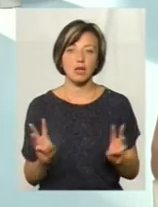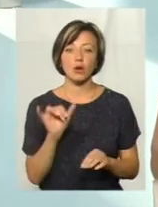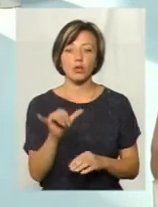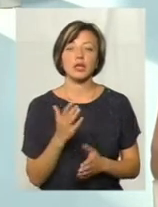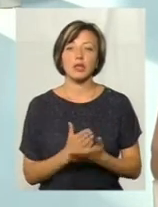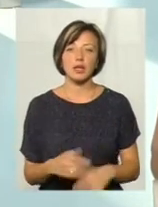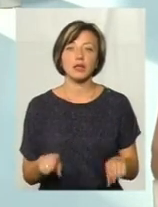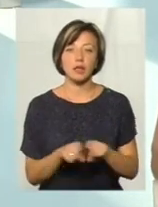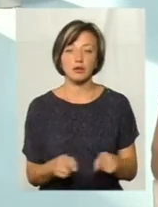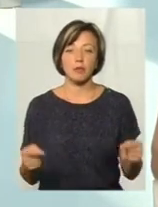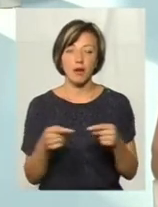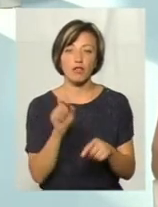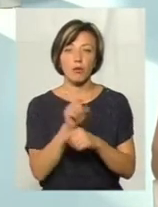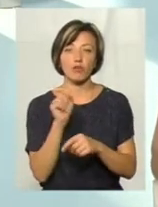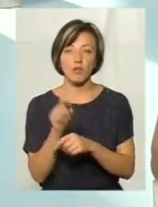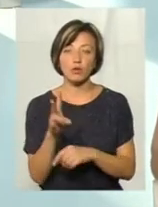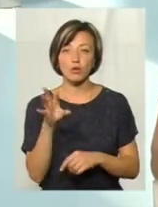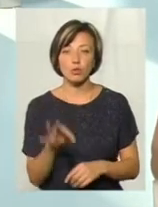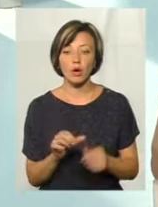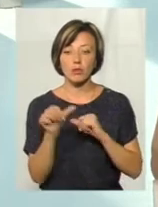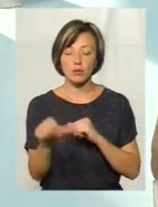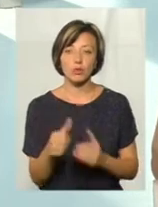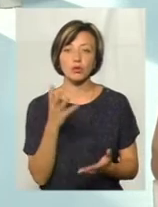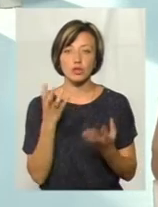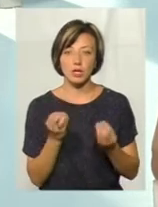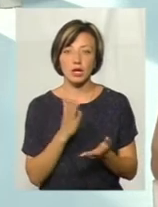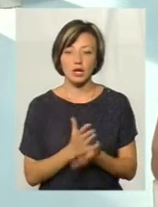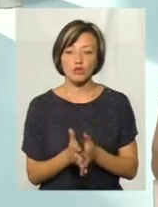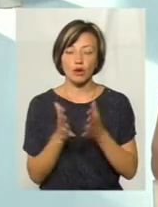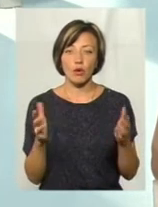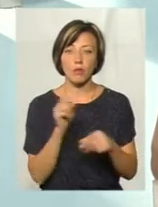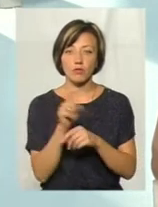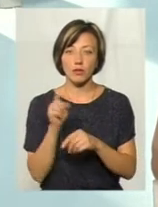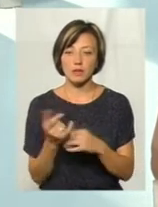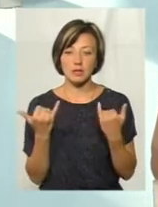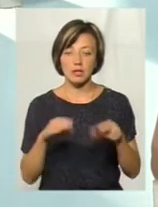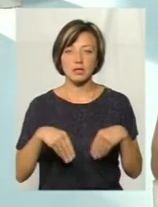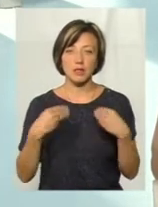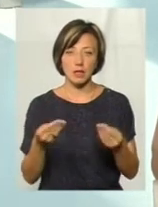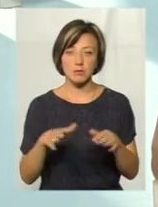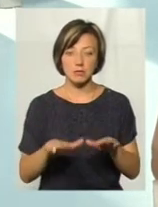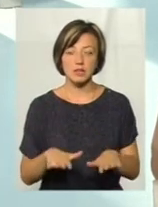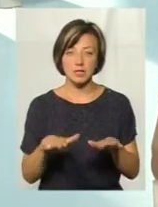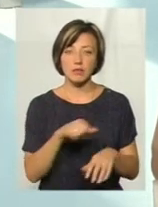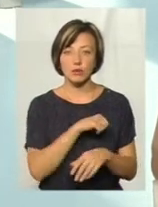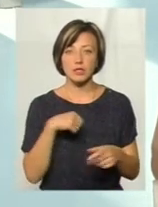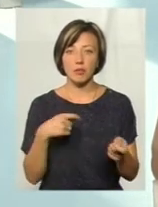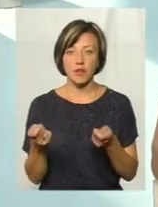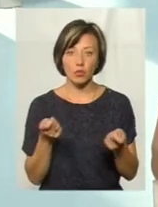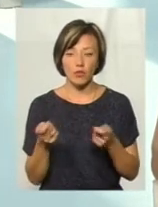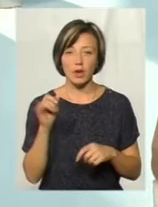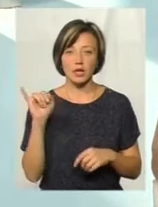є теж певні повноваження, але, крім того, є ще широкі повноваження, які зараз надані місцевому самоврядуванню. І